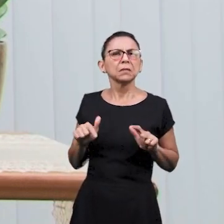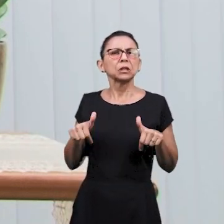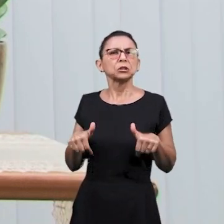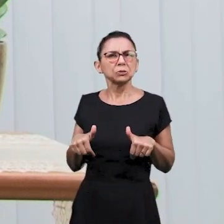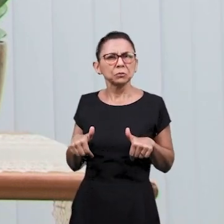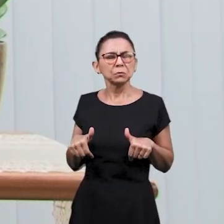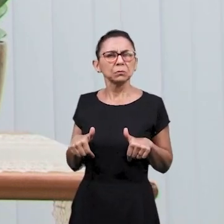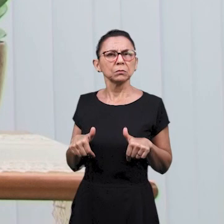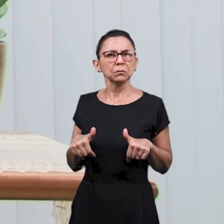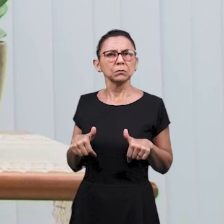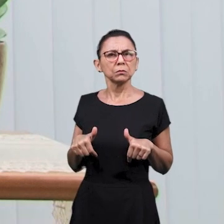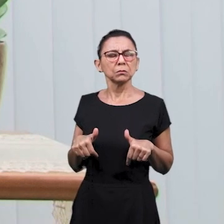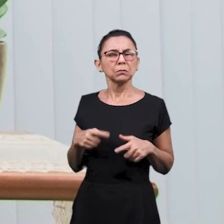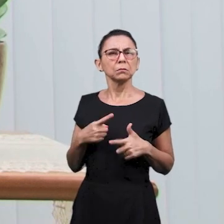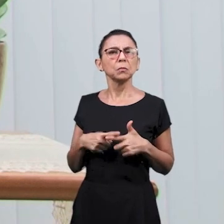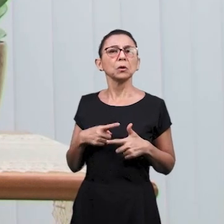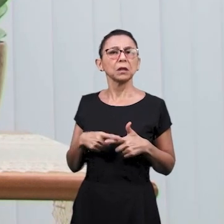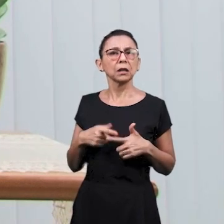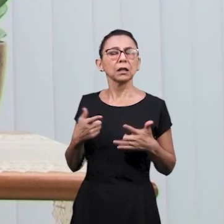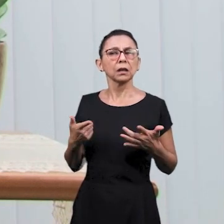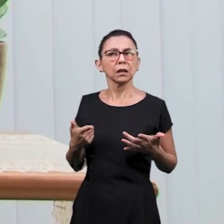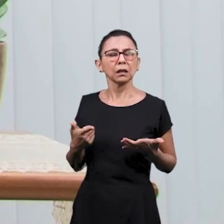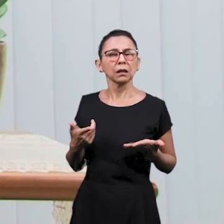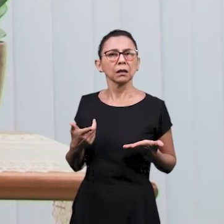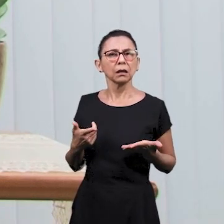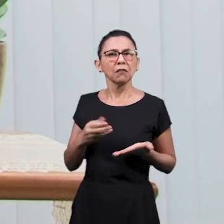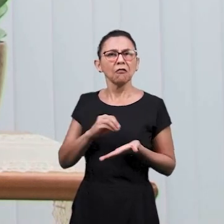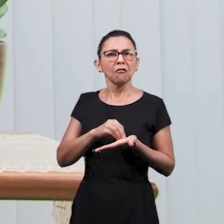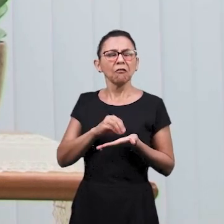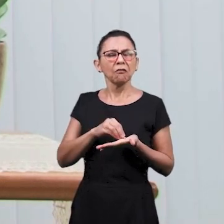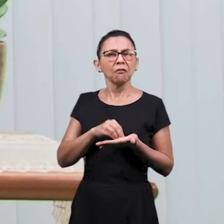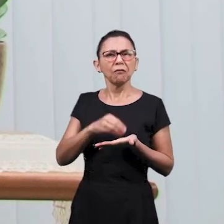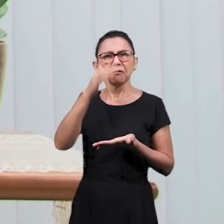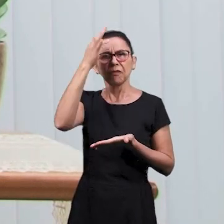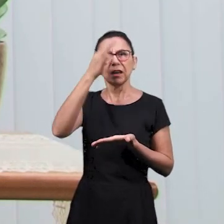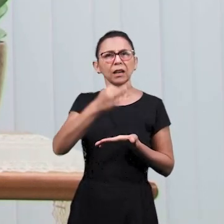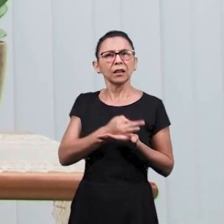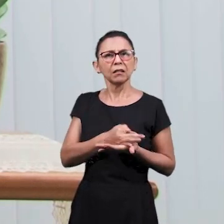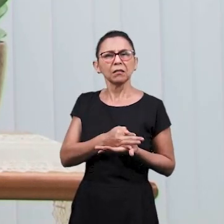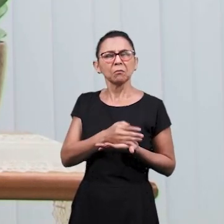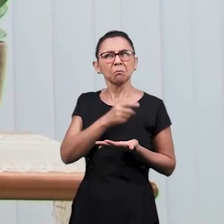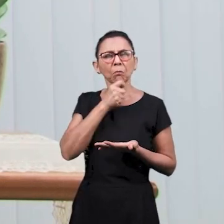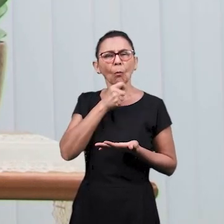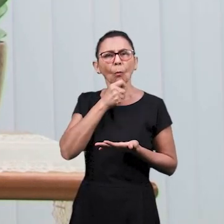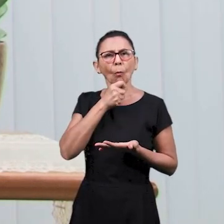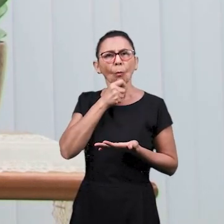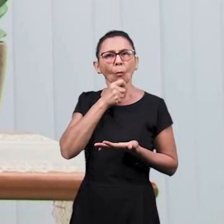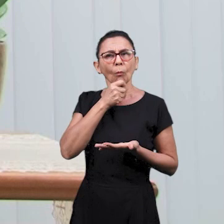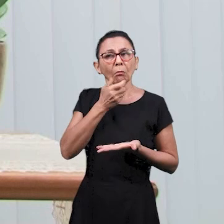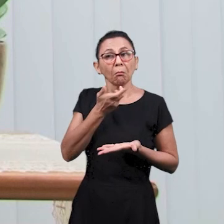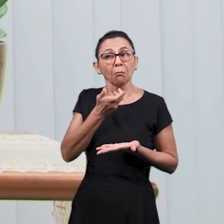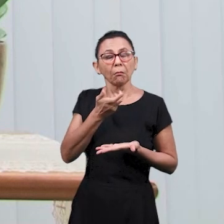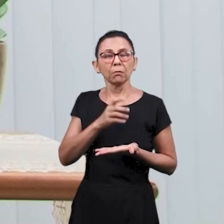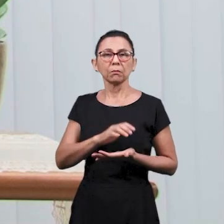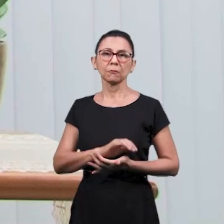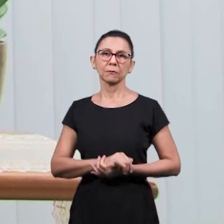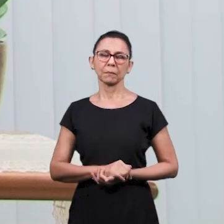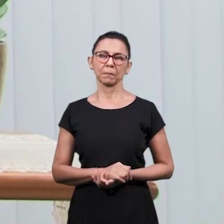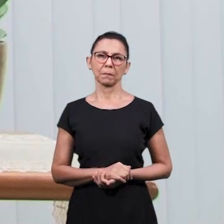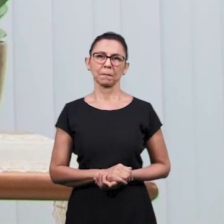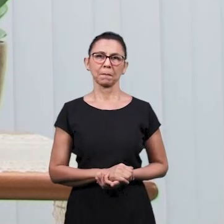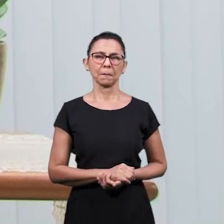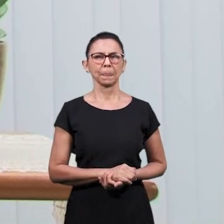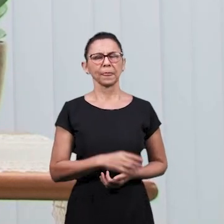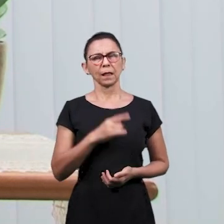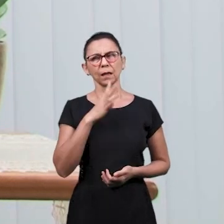Очень странная молитва. Потому что молитва Петра была основана на маловерии: «Если